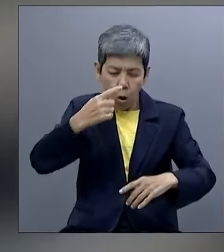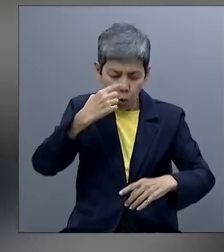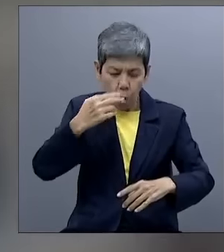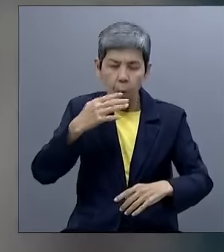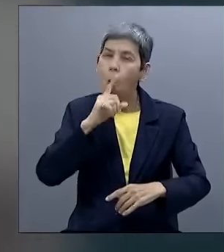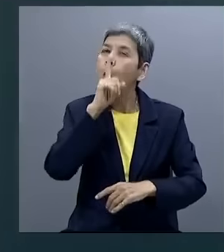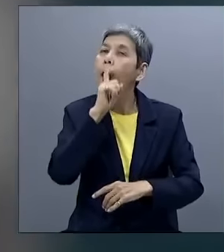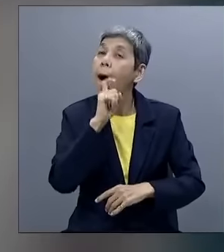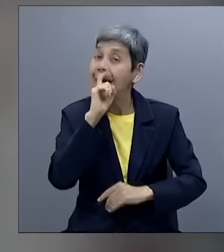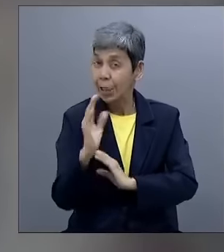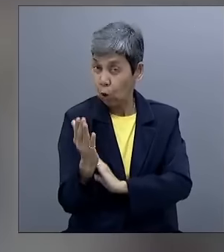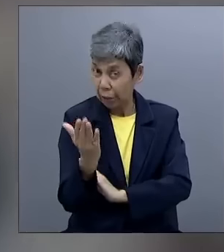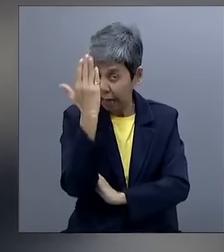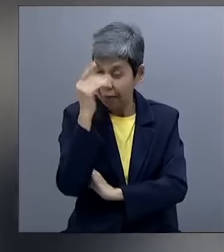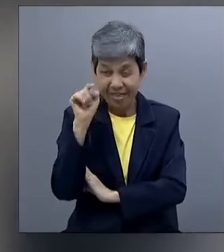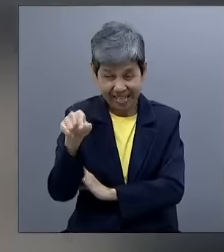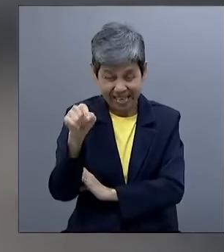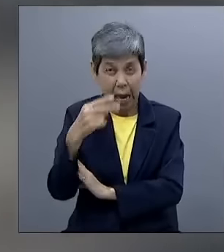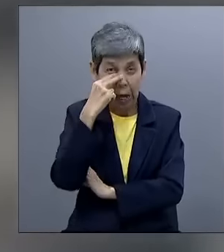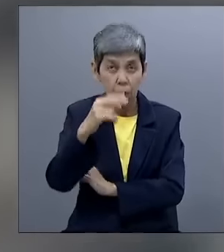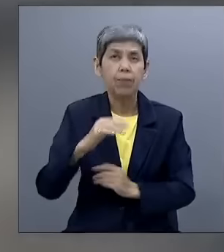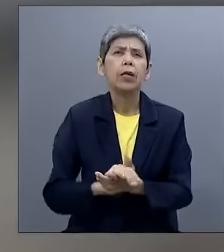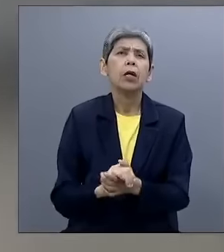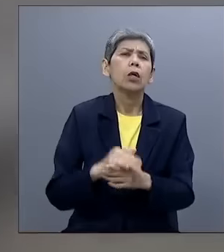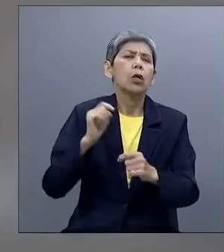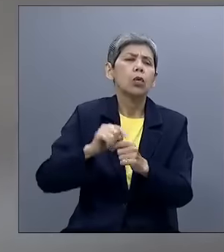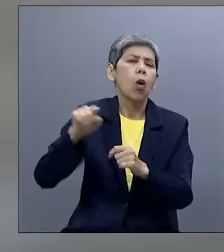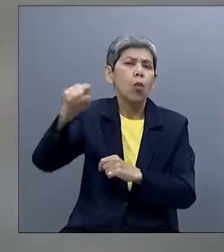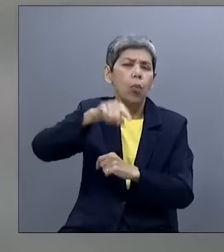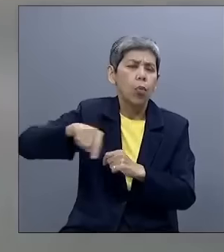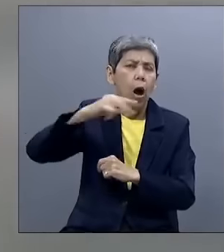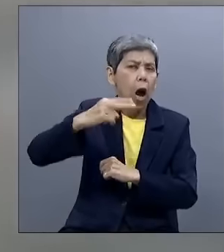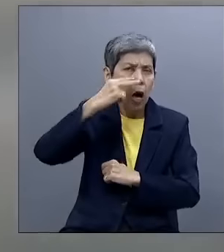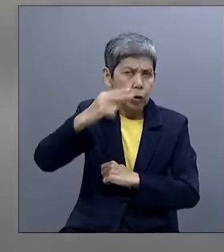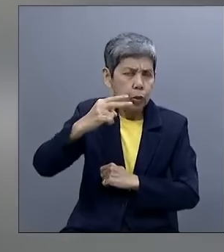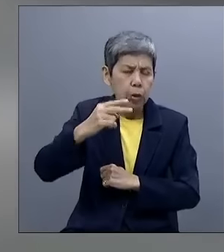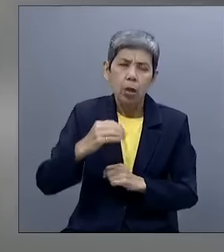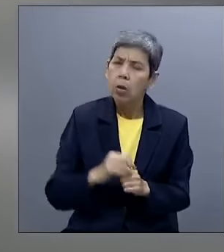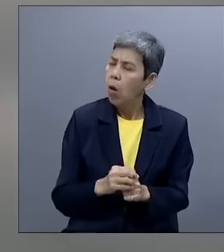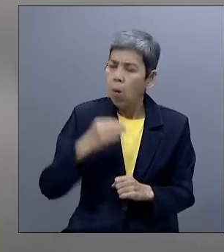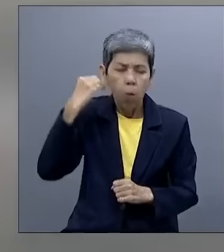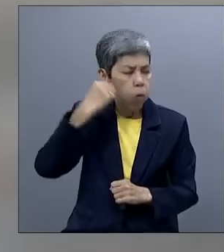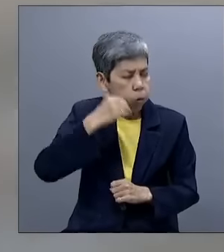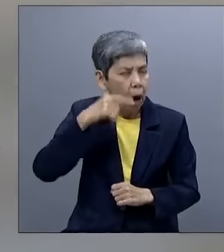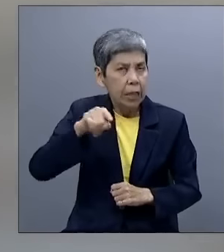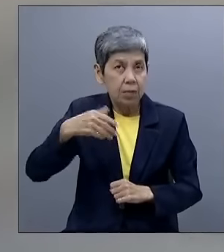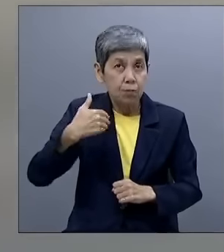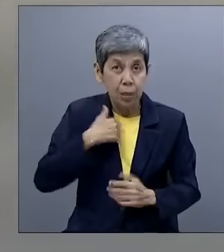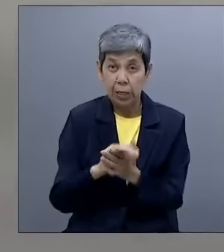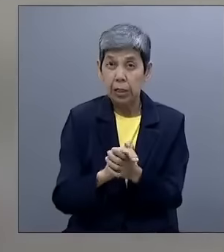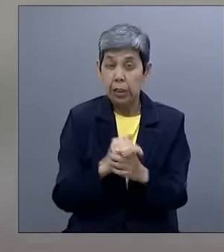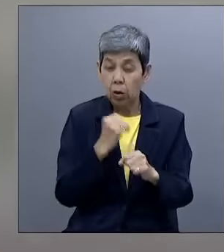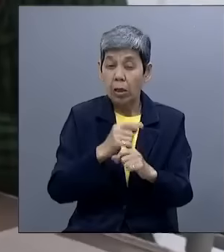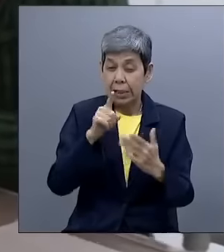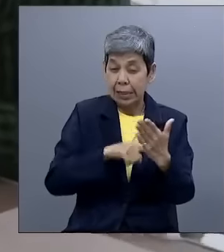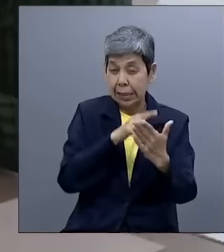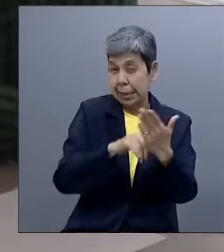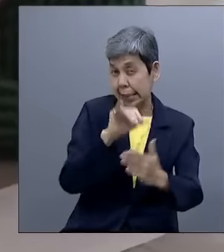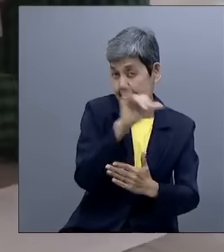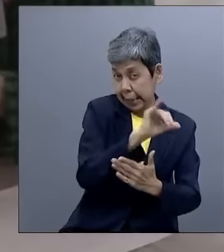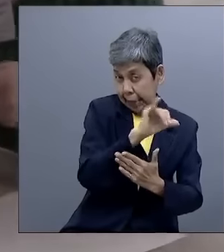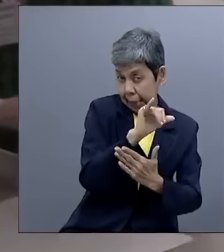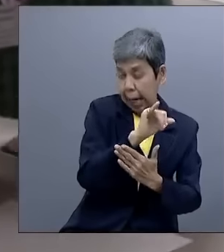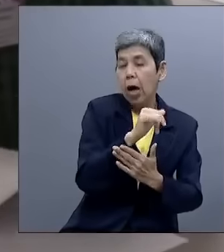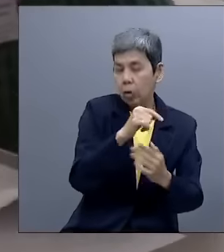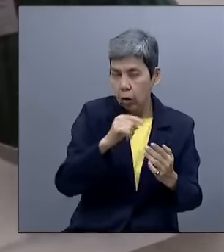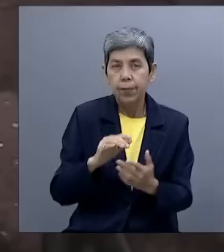ถิ่นซึ่งเหตุโจมตีในลักษณะนี้เกิดขึ้นในภูมิภาคนี้ติดต่อกันตั้งแต่ช่วงก่อนเลือกตั้งในวันศุกร์ที่ผ่าน